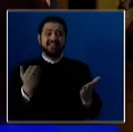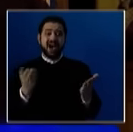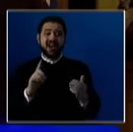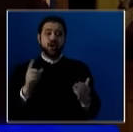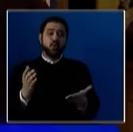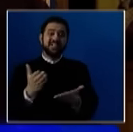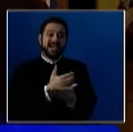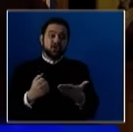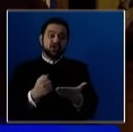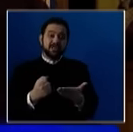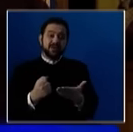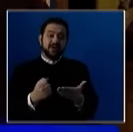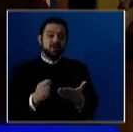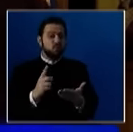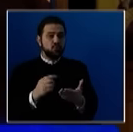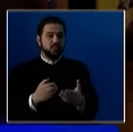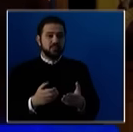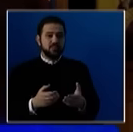câștigă, se molipsesc.